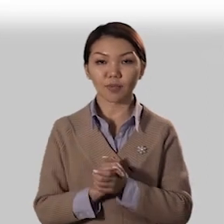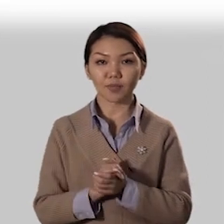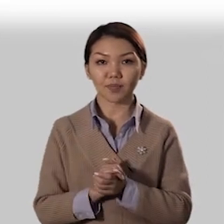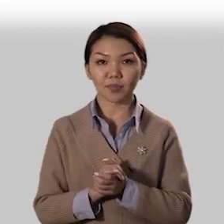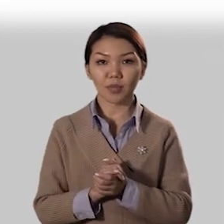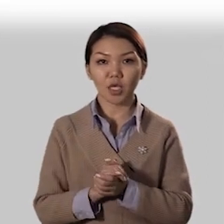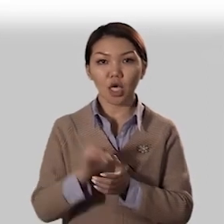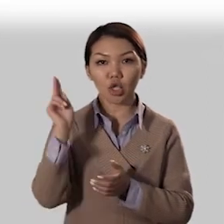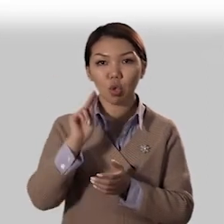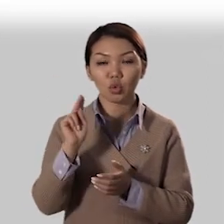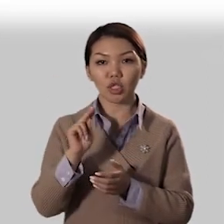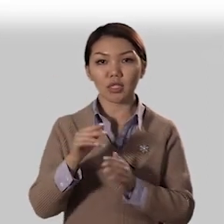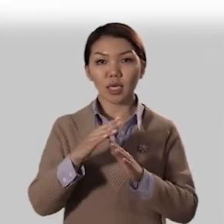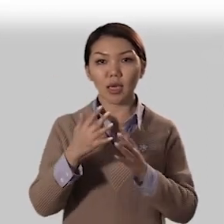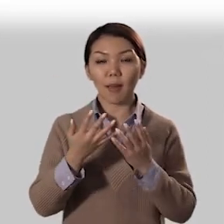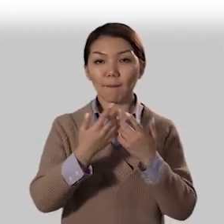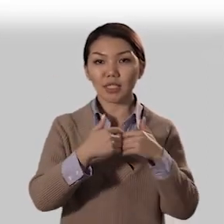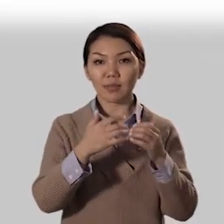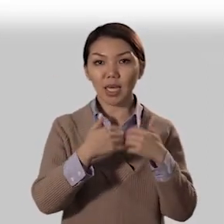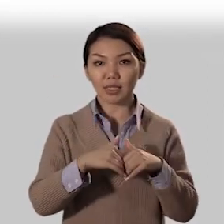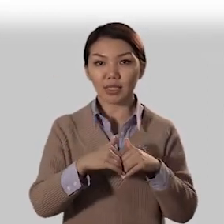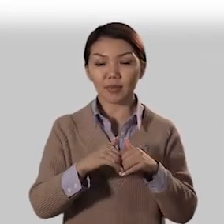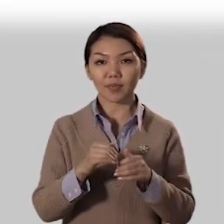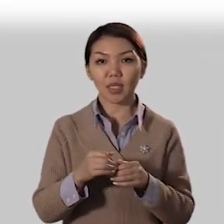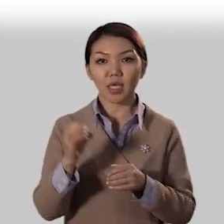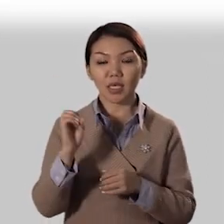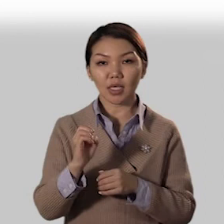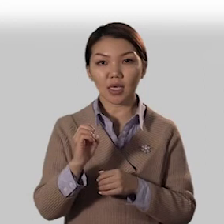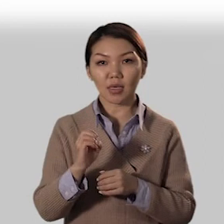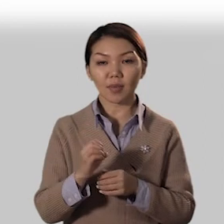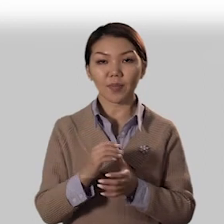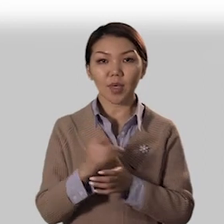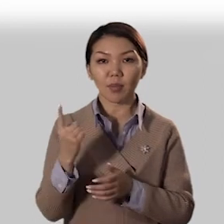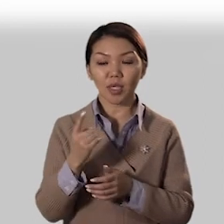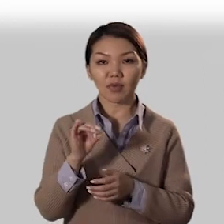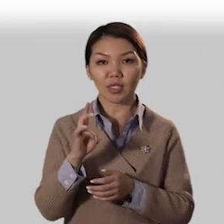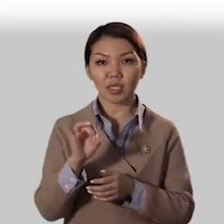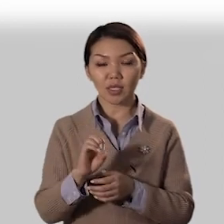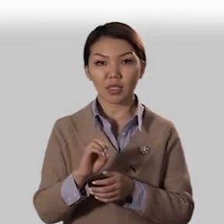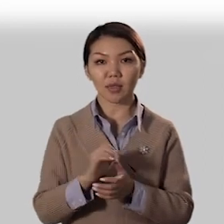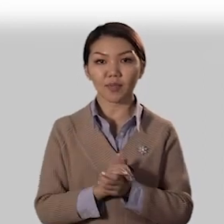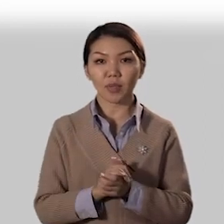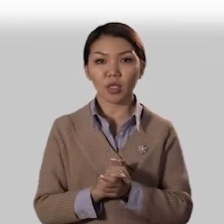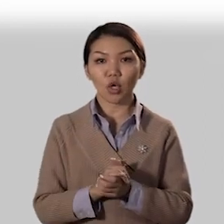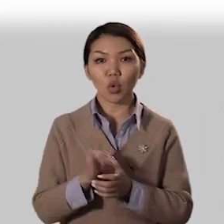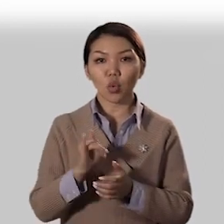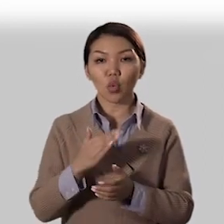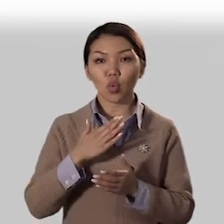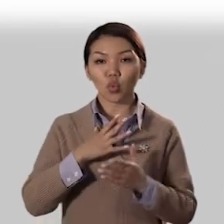дательный падеж утешает в несчастье второе склонение предложный падеж